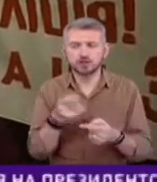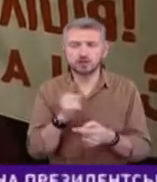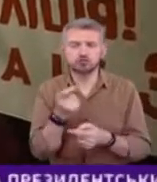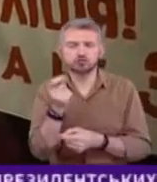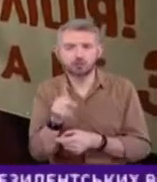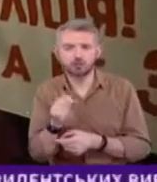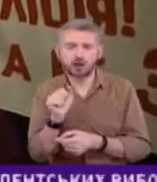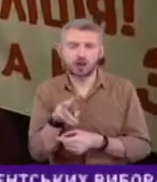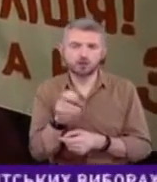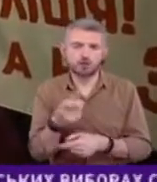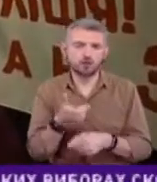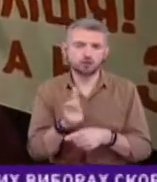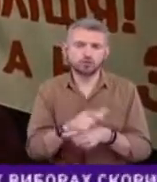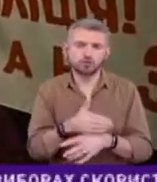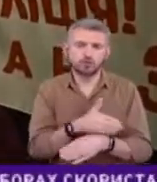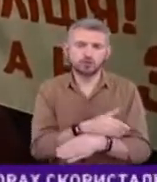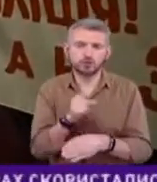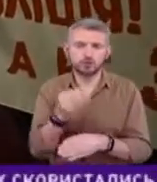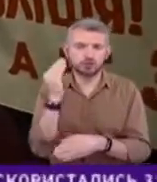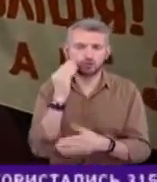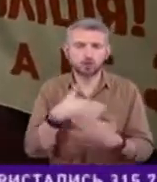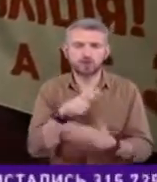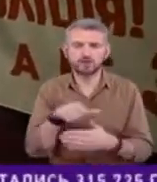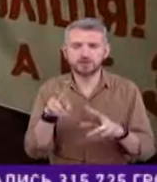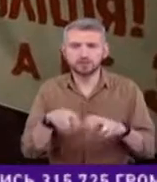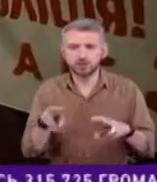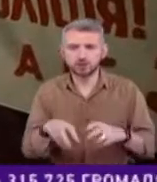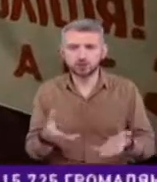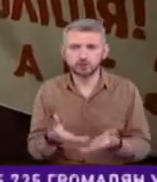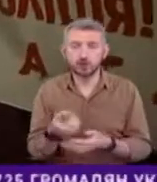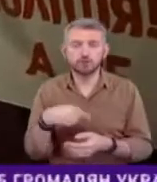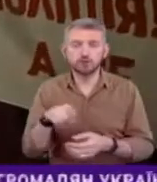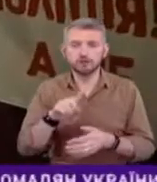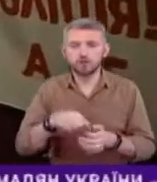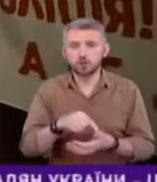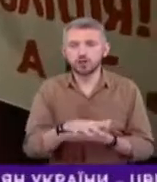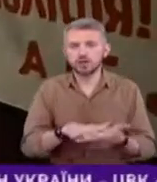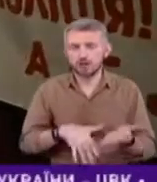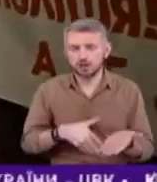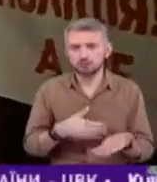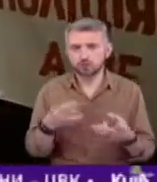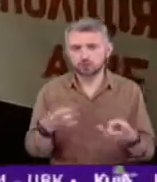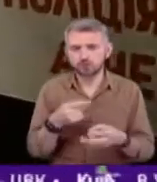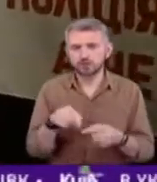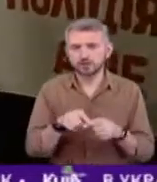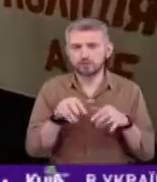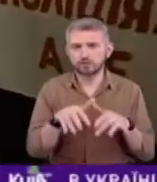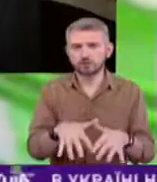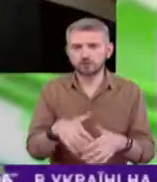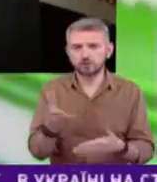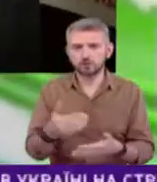жодної, але дуже повільно вони, на думку активістів, розслідуються. Тож вони вимагають і далі продовжувати ці провадження.